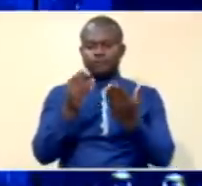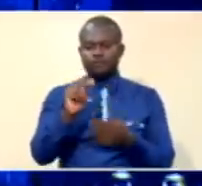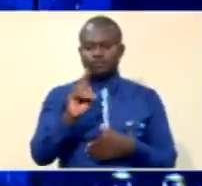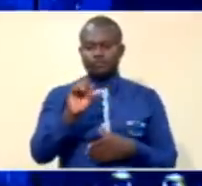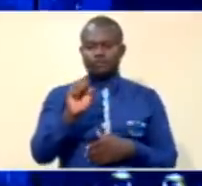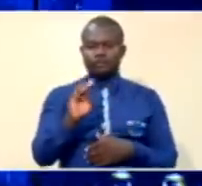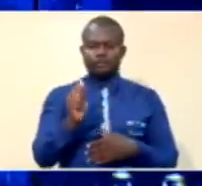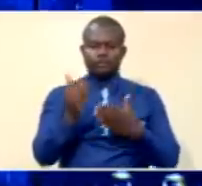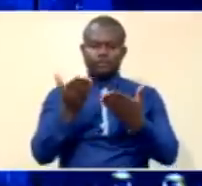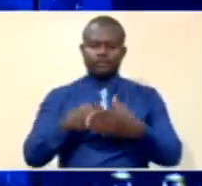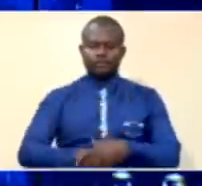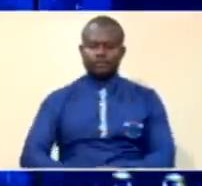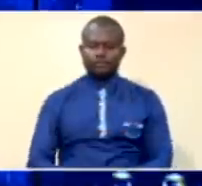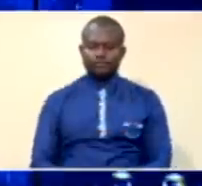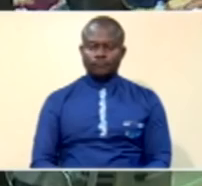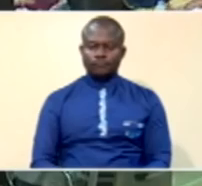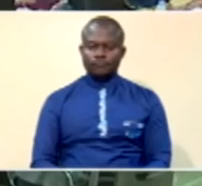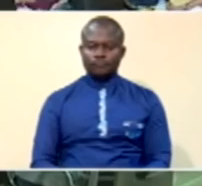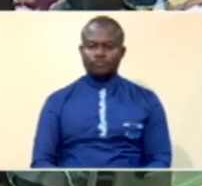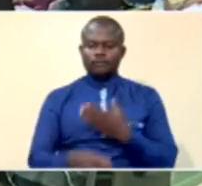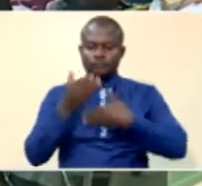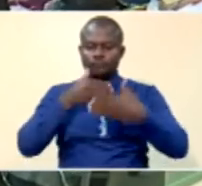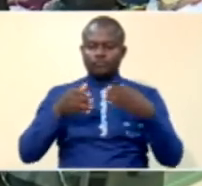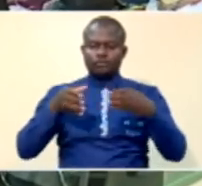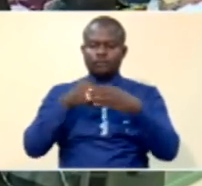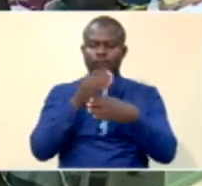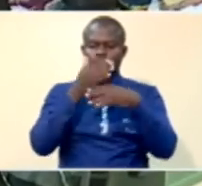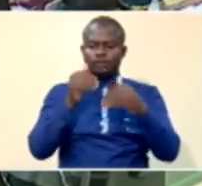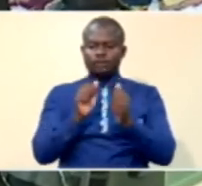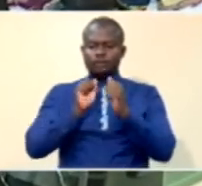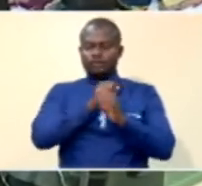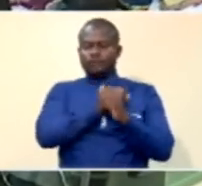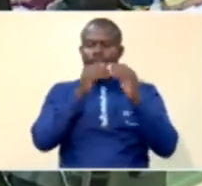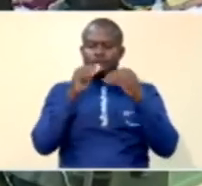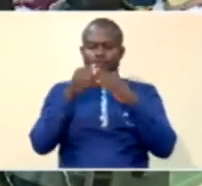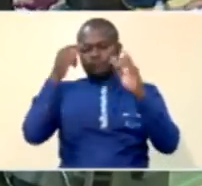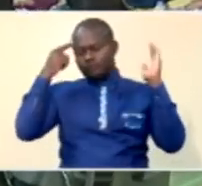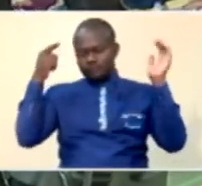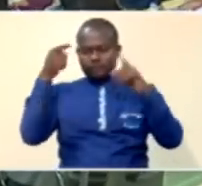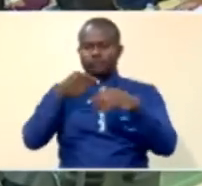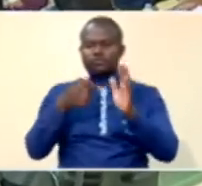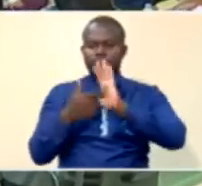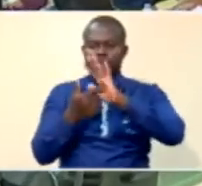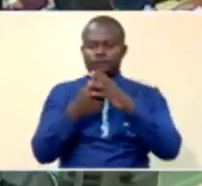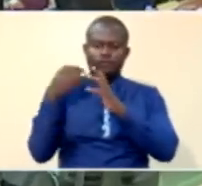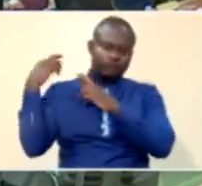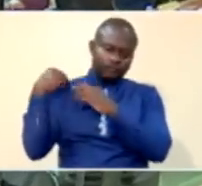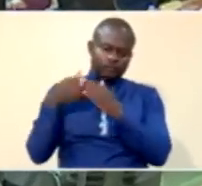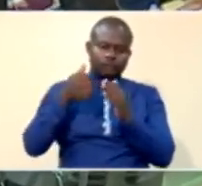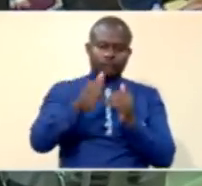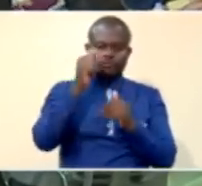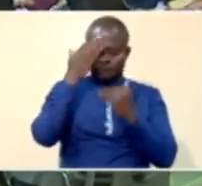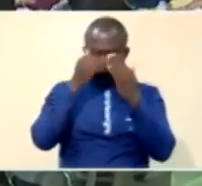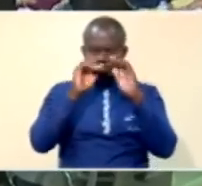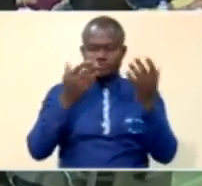Ndayisaba Eugene bari batubereye. Ibiganiro byahuje Minisiteri n'abasenateri byari bigamije kugaragaza intego n'inshingano zayo kuko